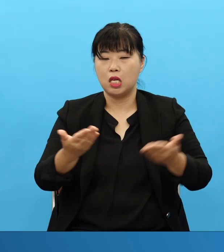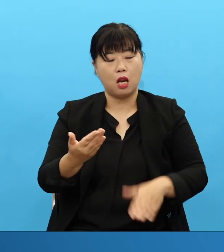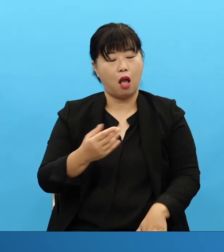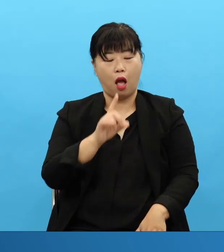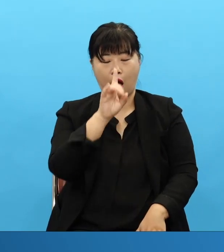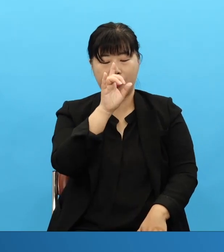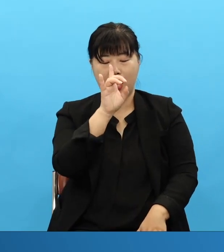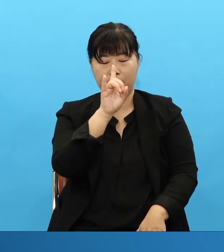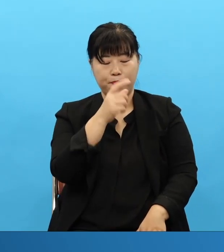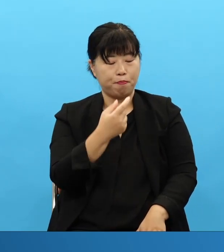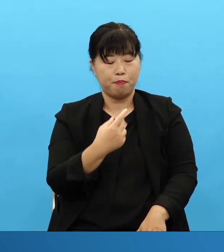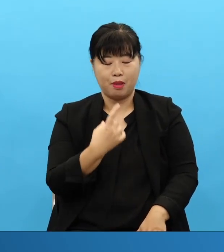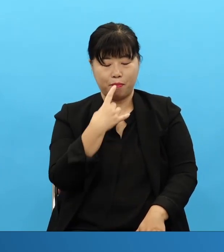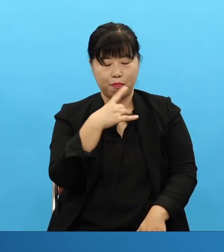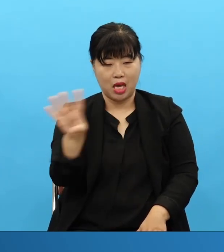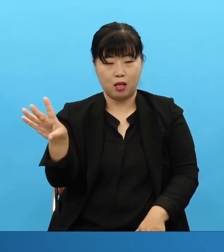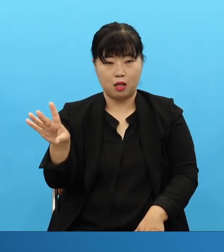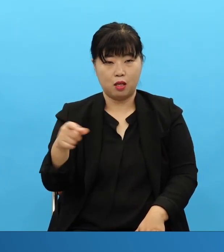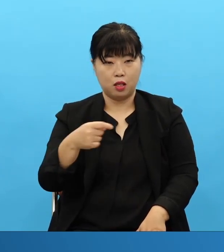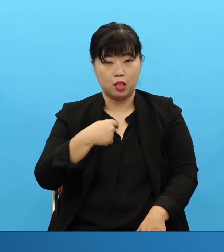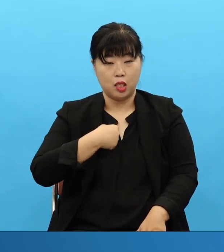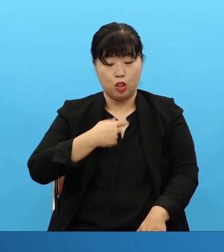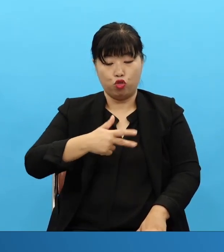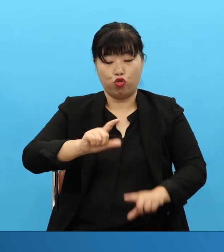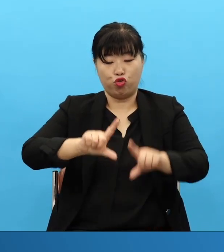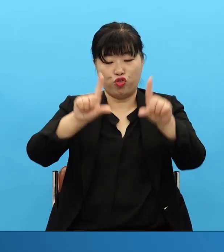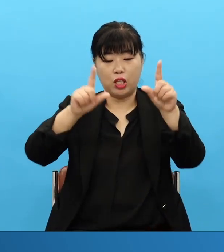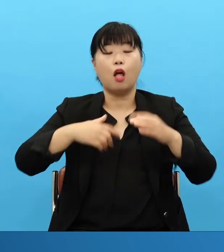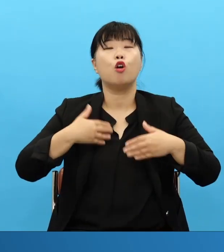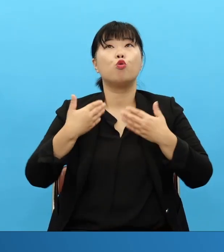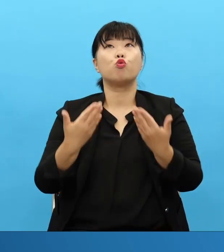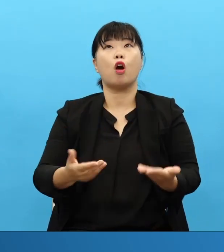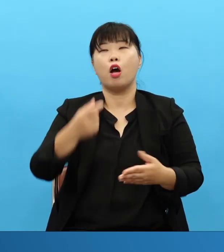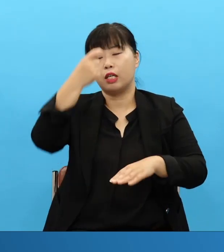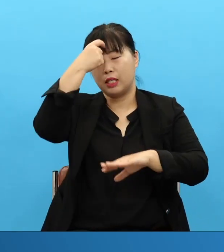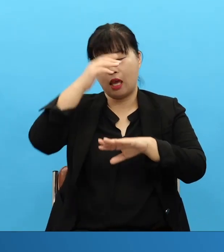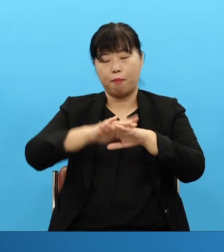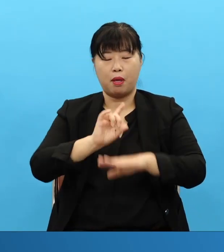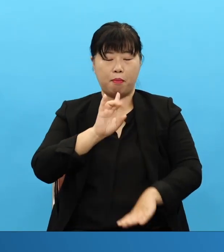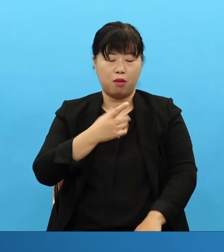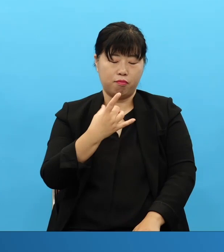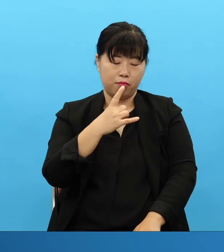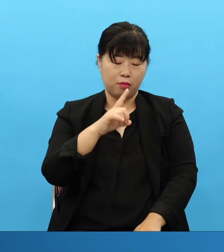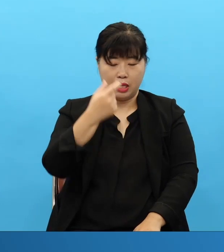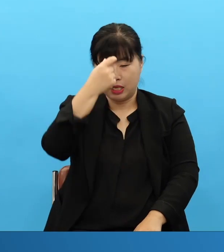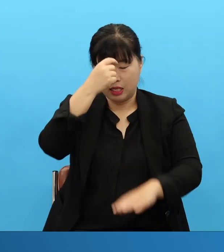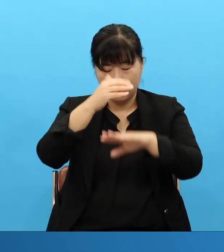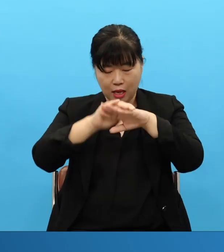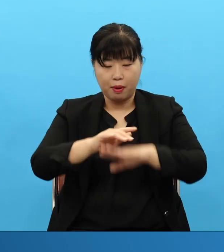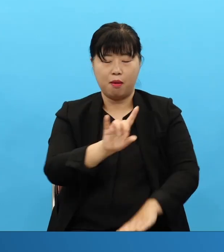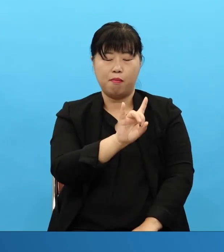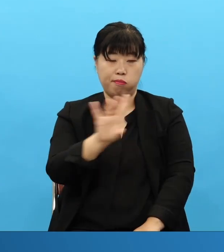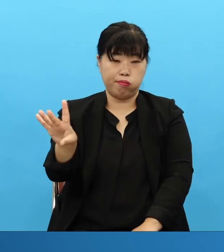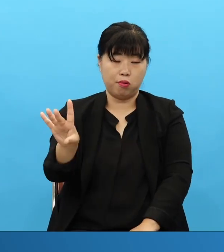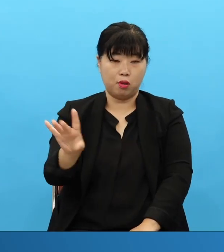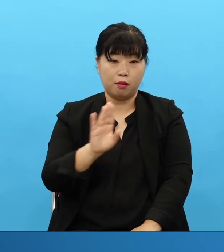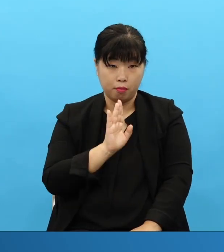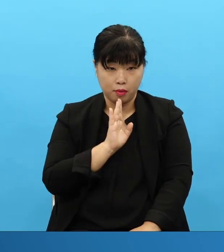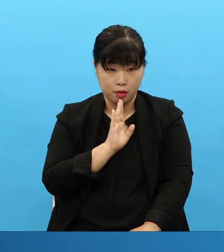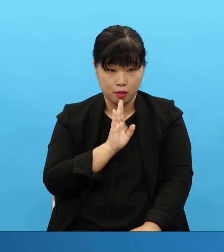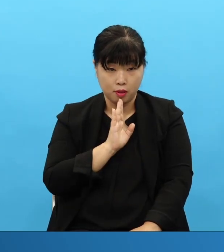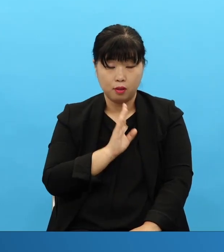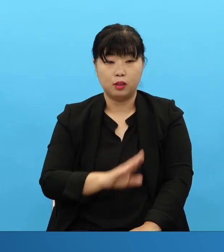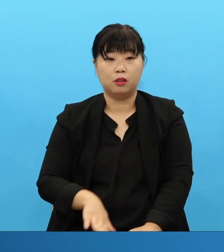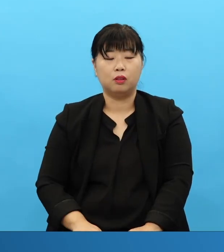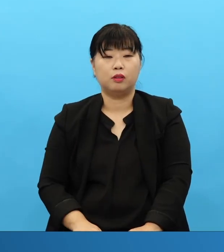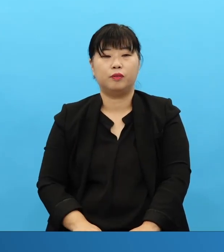어떻게 지게 되겠어요? If that is so, then how should we 주일로 keep 뭐다 our 끝내야 Sunday? 됩니다. That we need to end it all on Sunday. 아무것도 안 하고 진짜 기도만 하면 어떻게 돼요? And what would happen if we didn't do